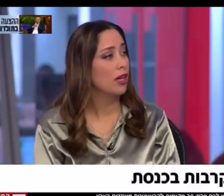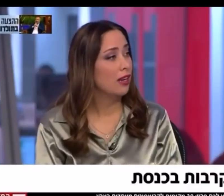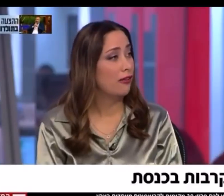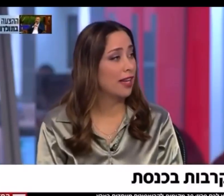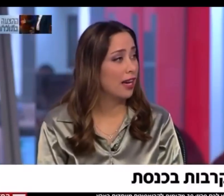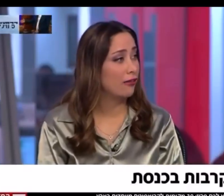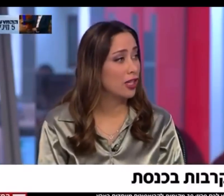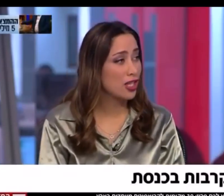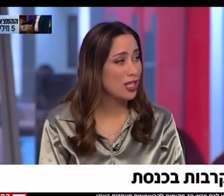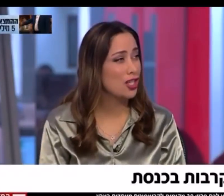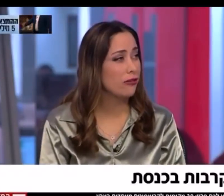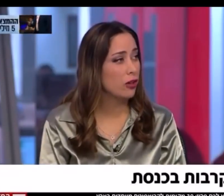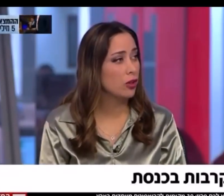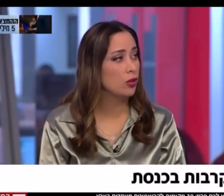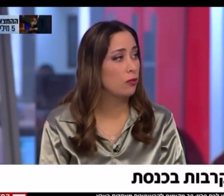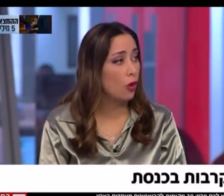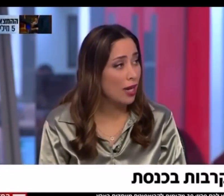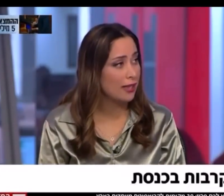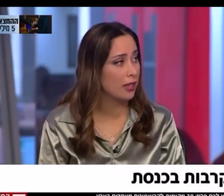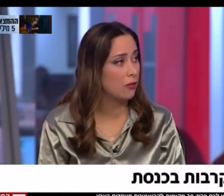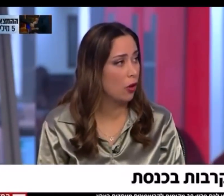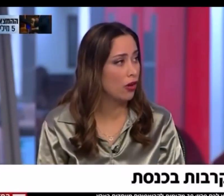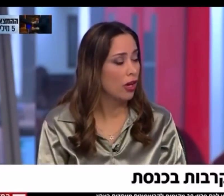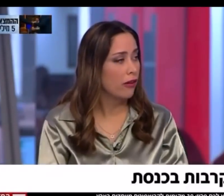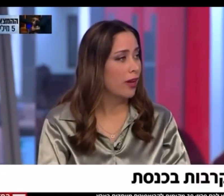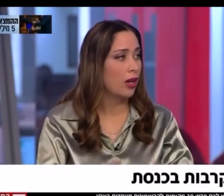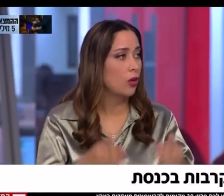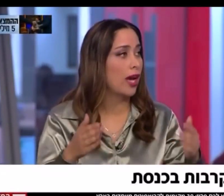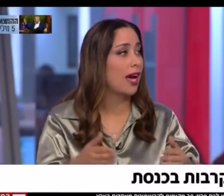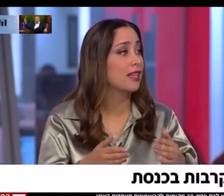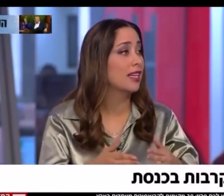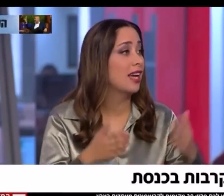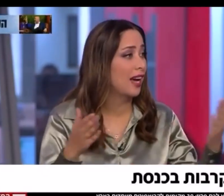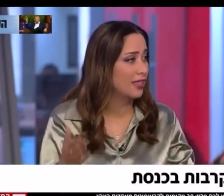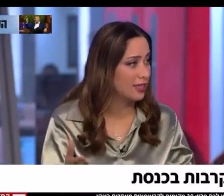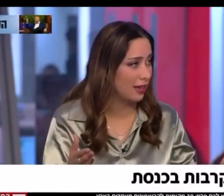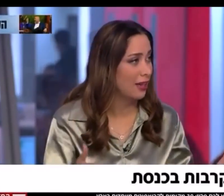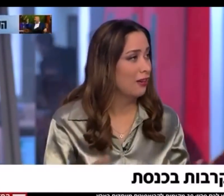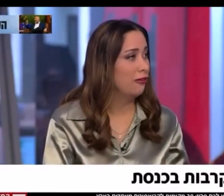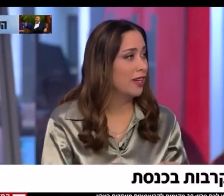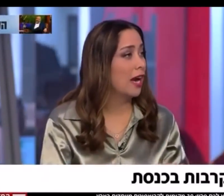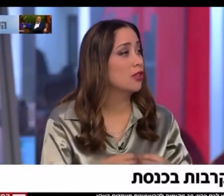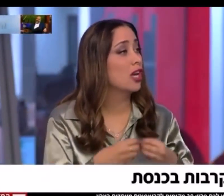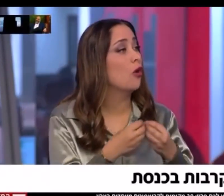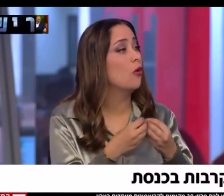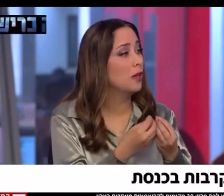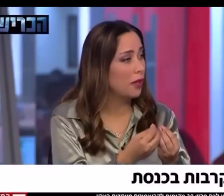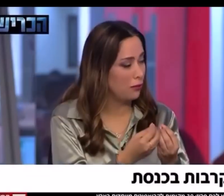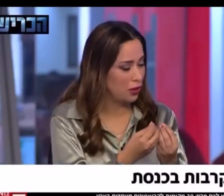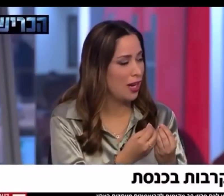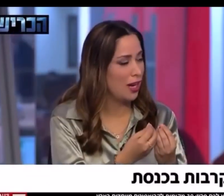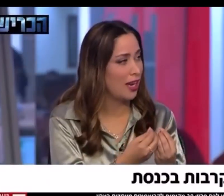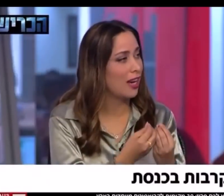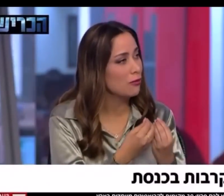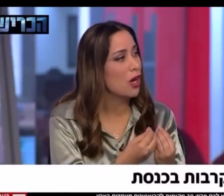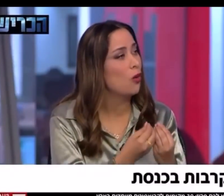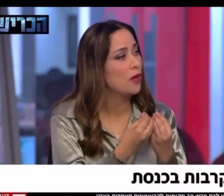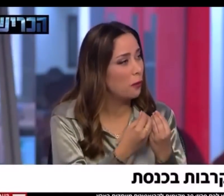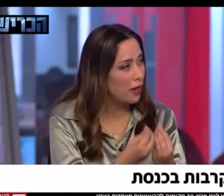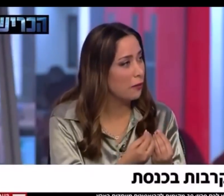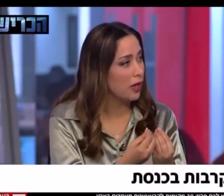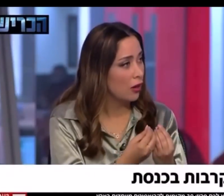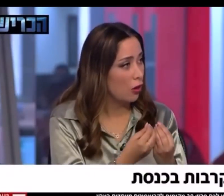מגיעים לוועדה ויש אי שוויוניות בולטת מאוד, ואנחנו אחד נגד 11, וגם כשאנחנו מדברים, שנייה רינה, גם